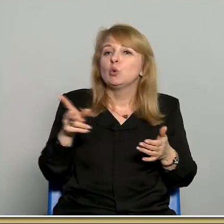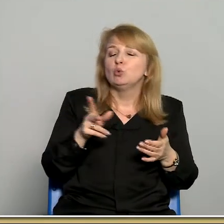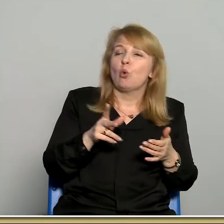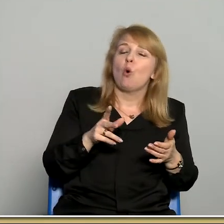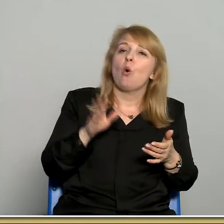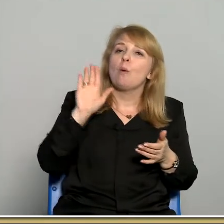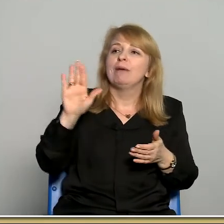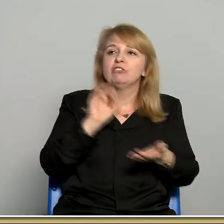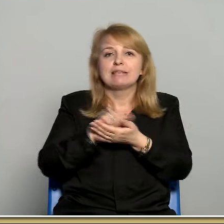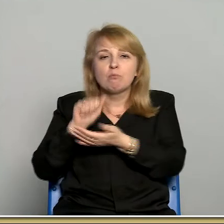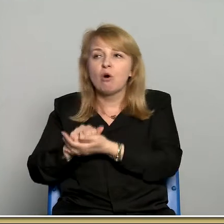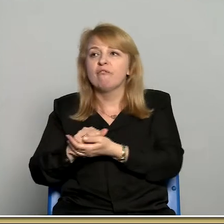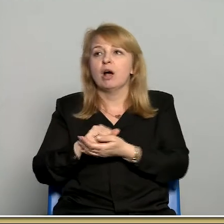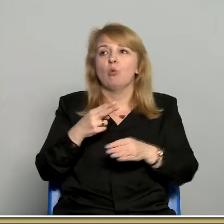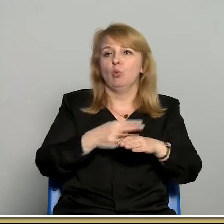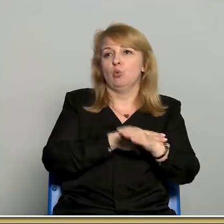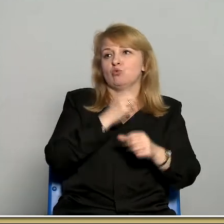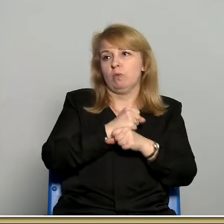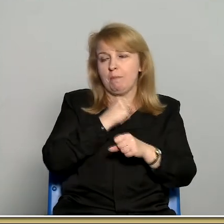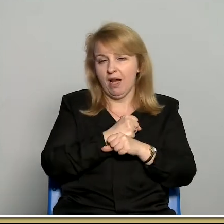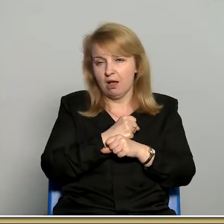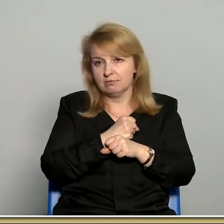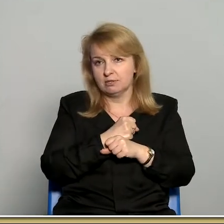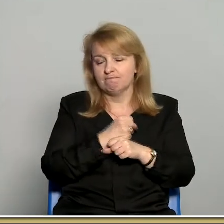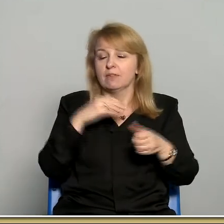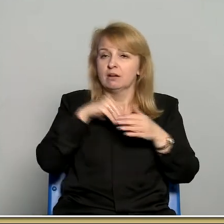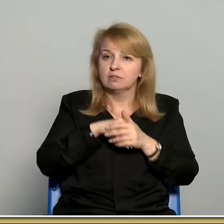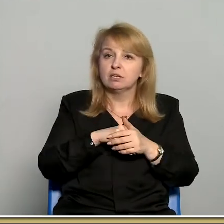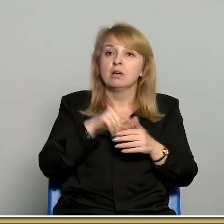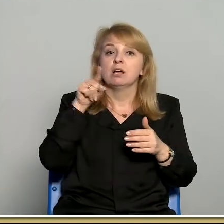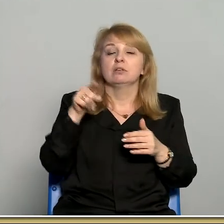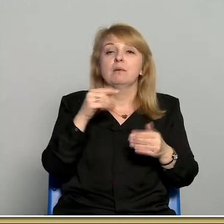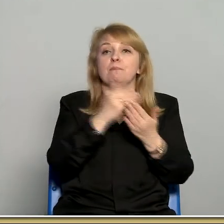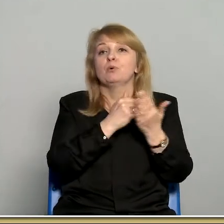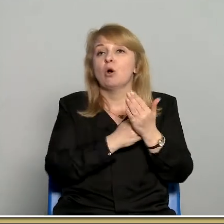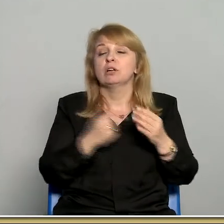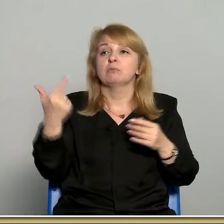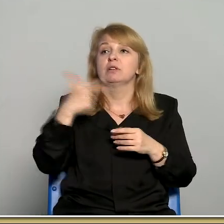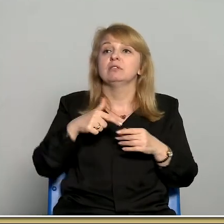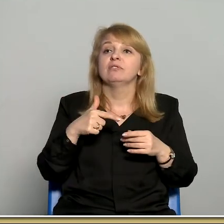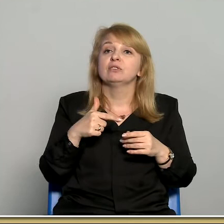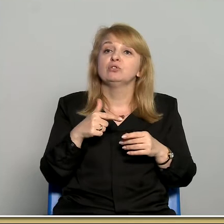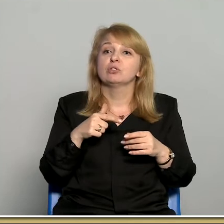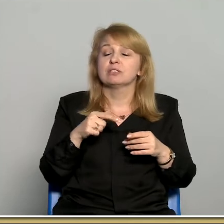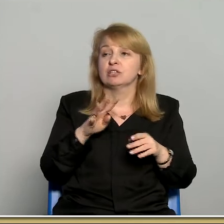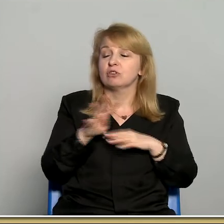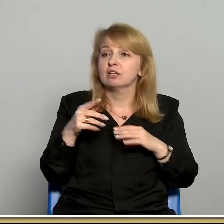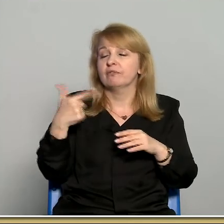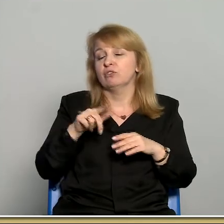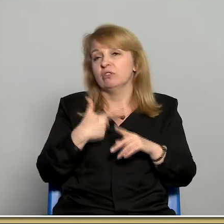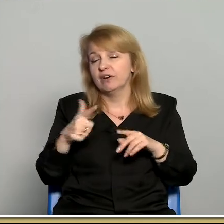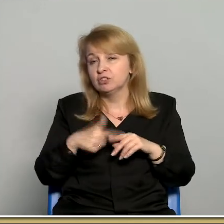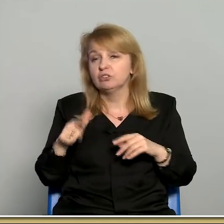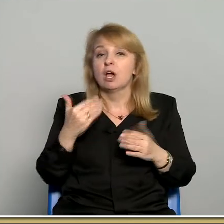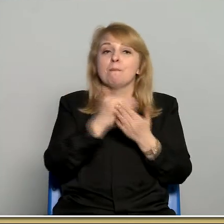będzie zajmował się Wojewódzki Urząd Pracy w ramach Agendy Finansowej 1420, tak w Regionalnym Programie